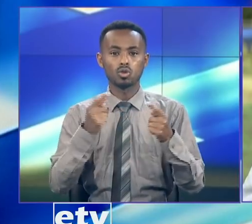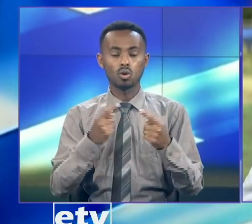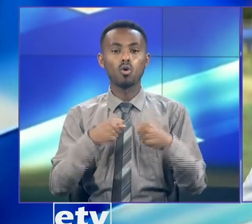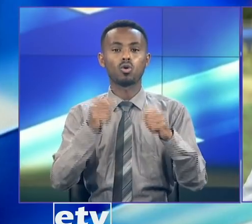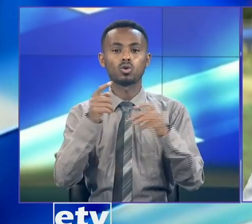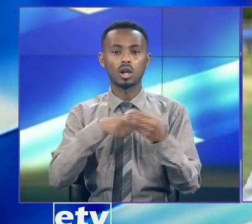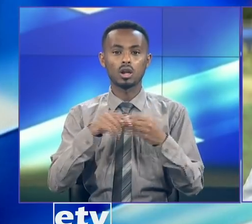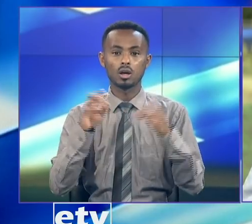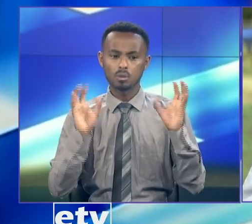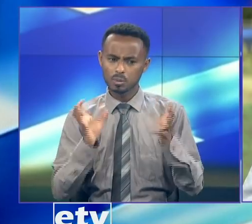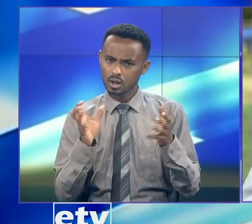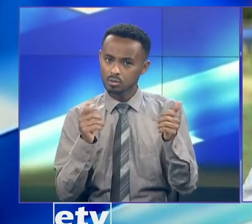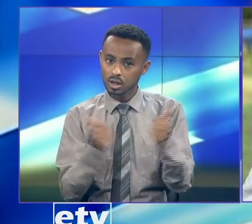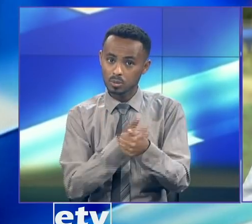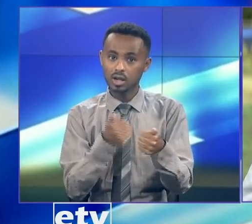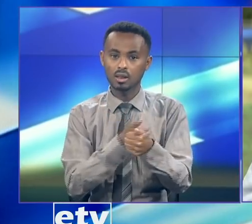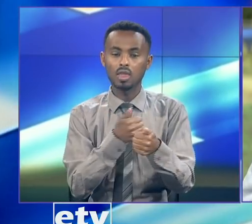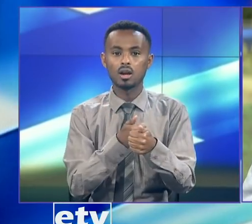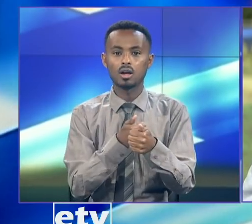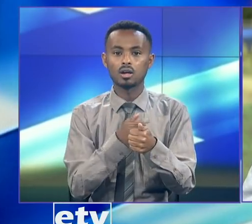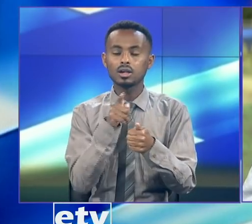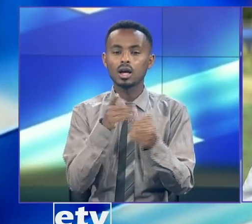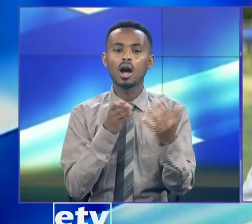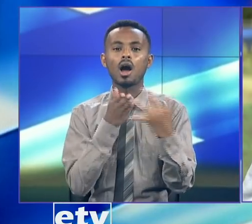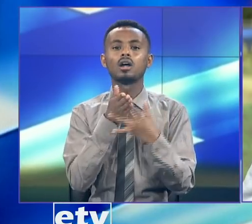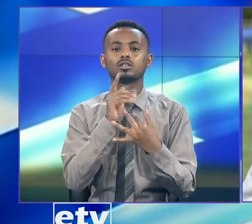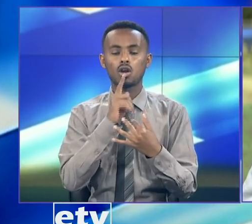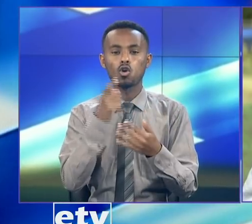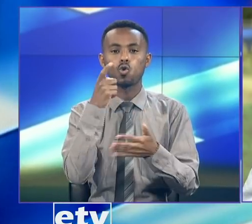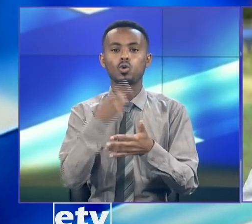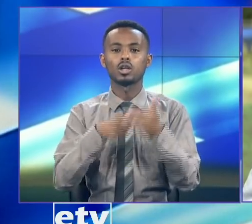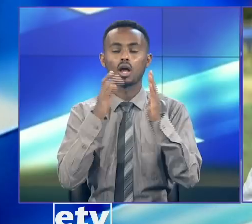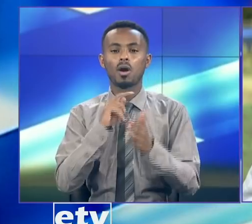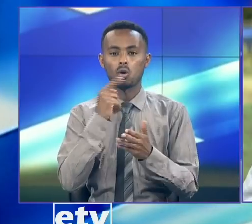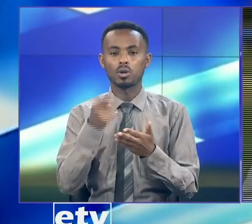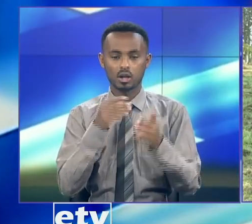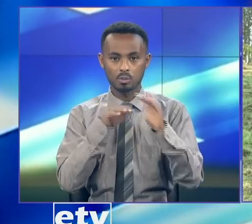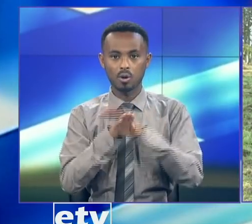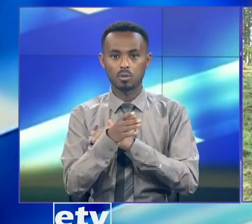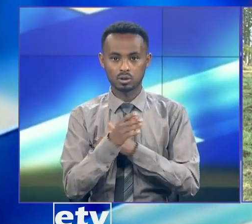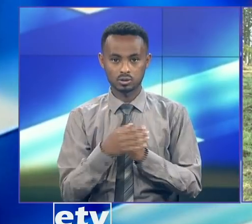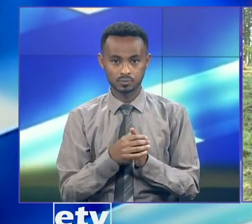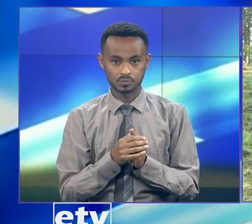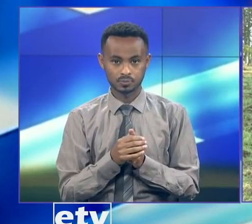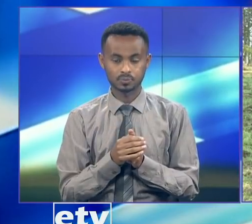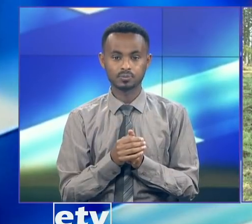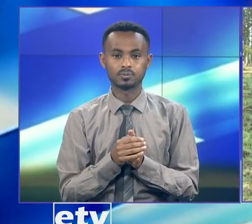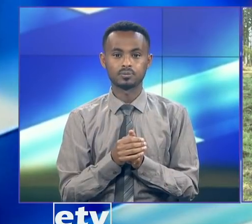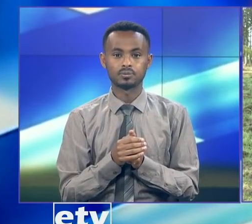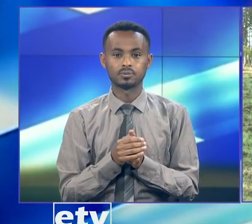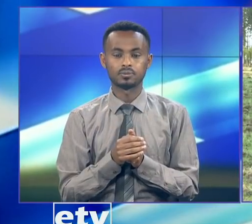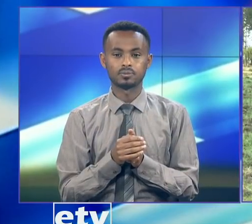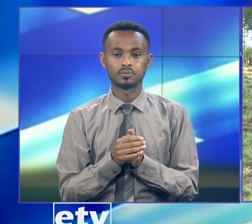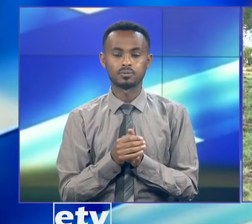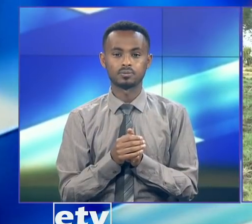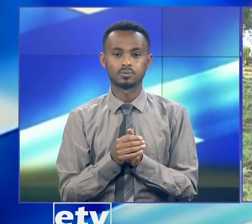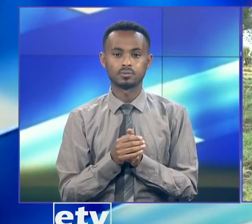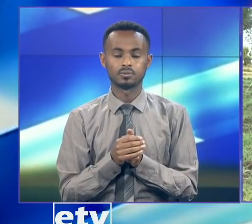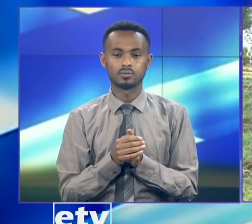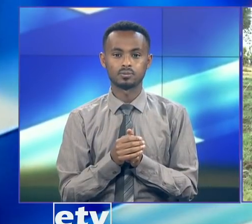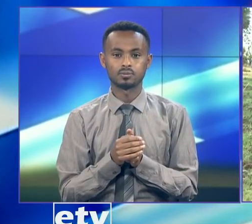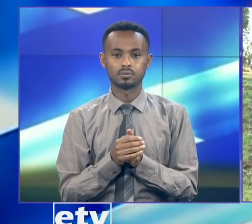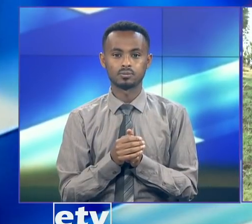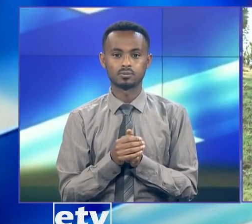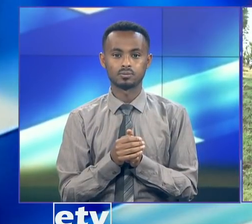ስላለ በሚዲያም ስለምንከታተል ከዛ አንጻር ነው ውጤታማ ነው ብዬ የገባሁበት። በረከነ ቆናምቡላ ኩመላማፊ